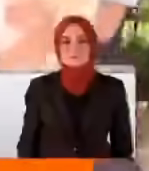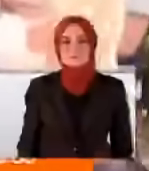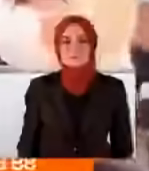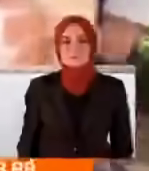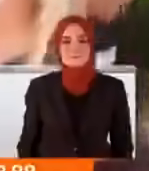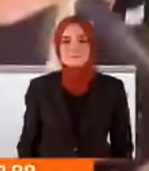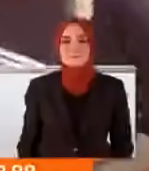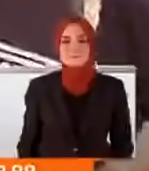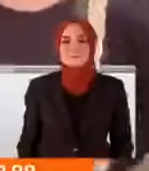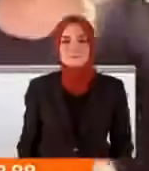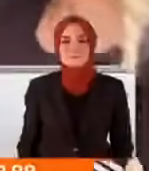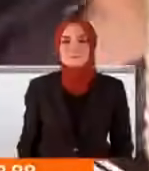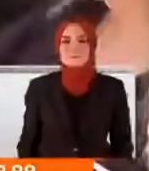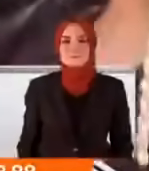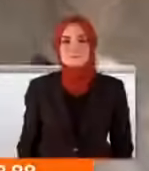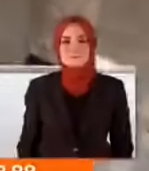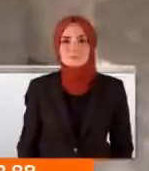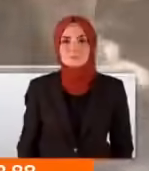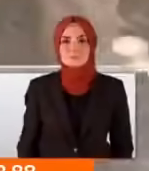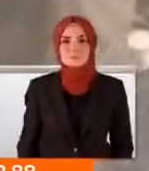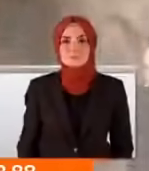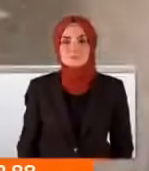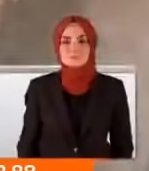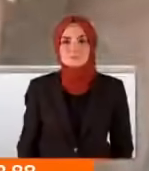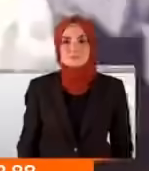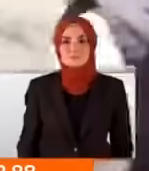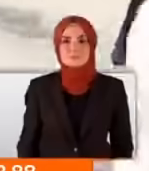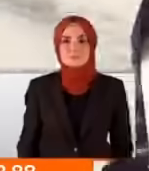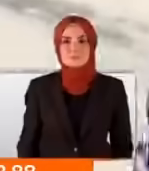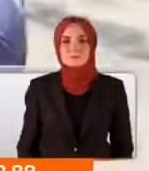ya. Şimdi soyunacağım vallahi billahi yemin